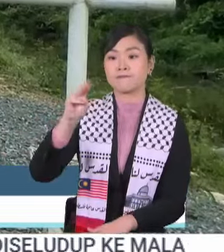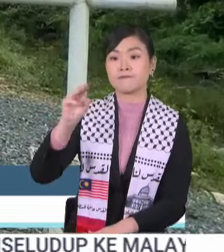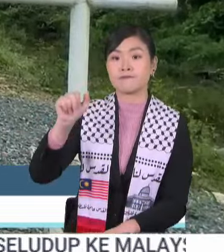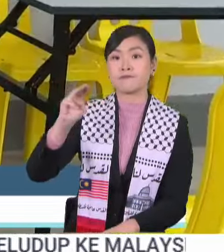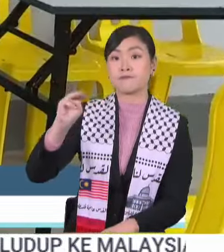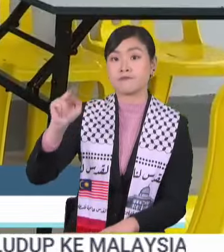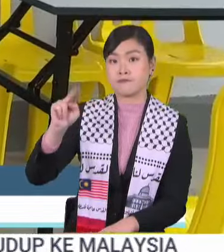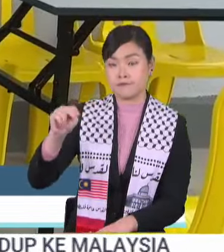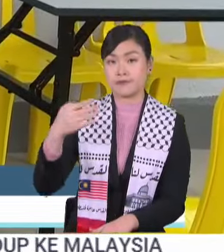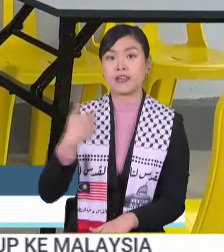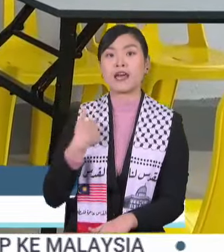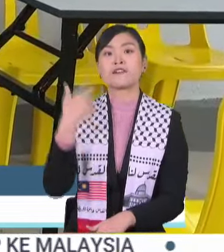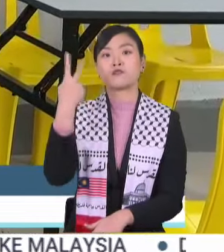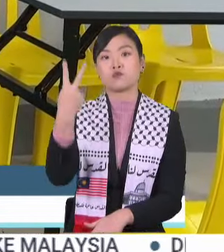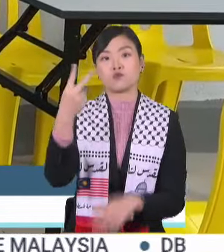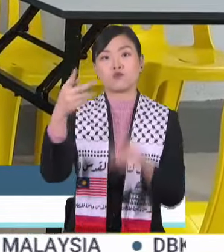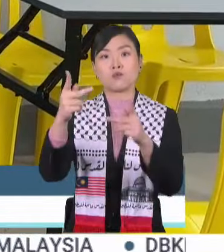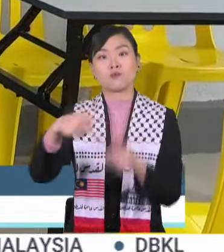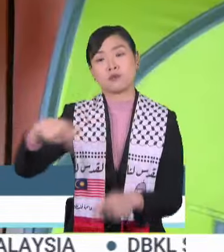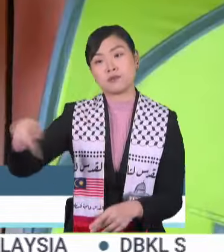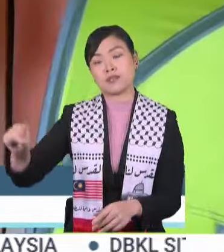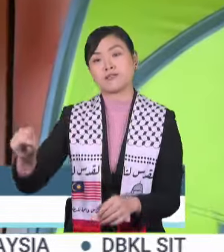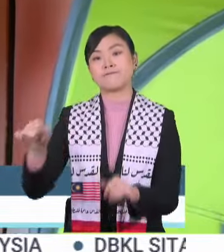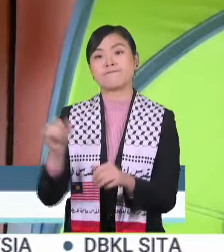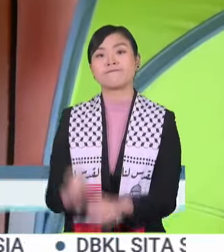menempatkan tujuh penduduk terjejas